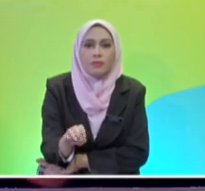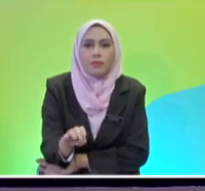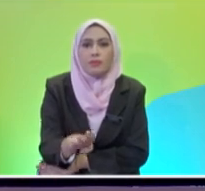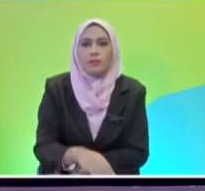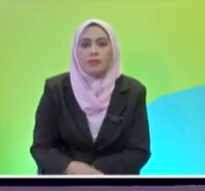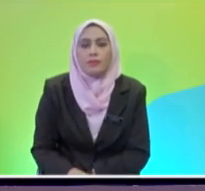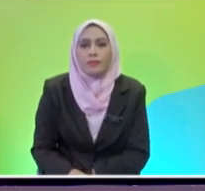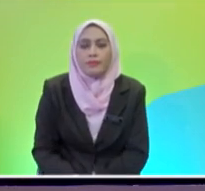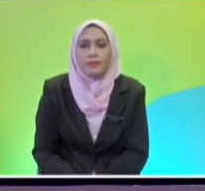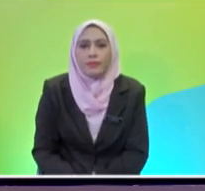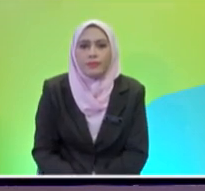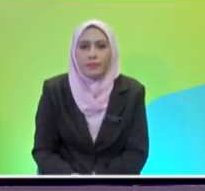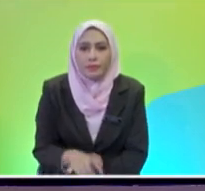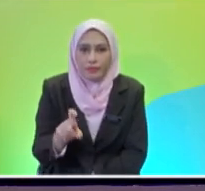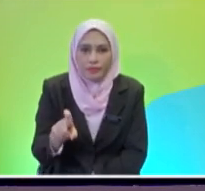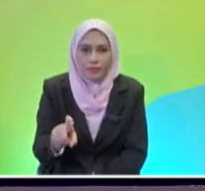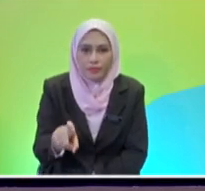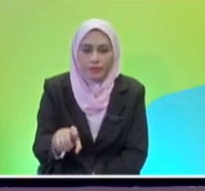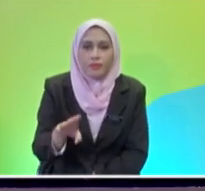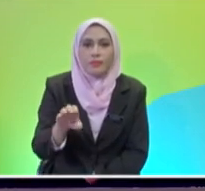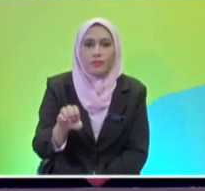beluncas ulat